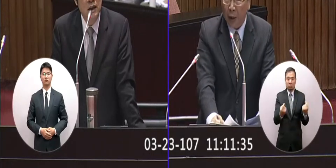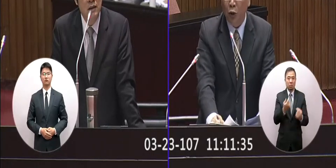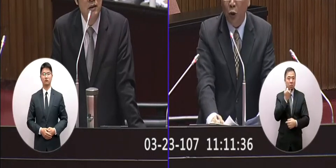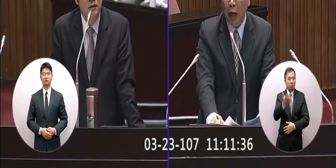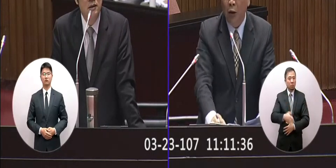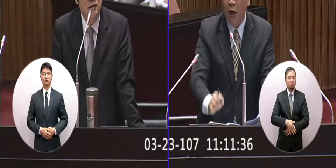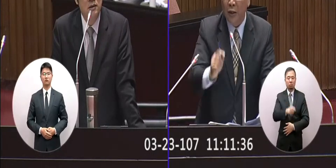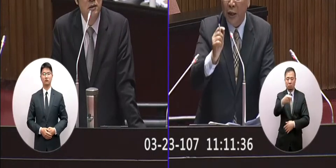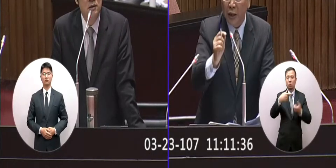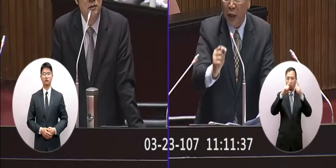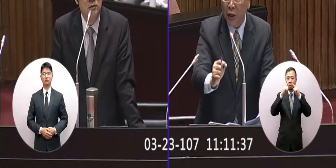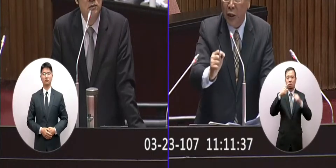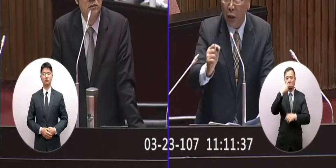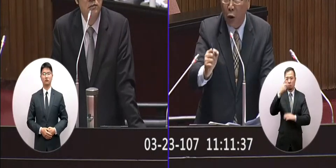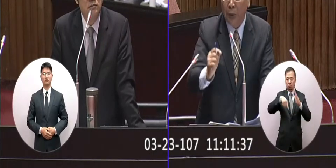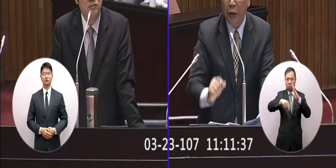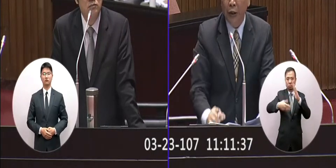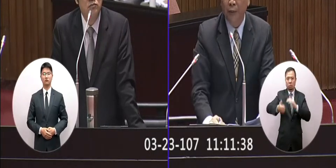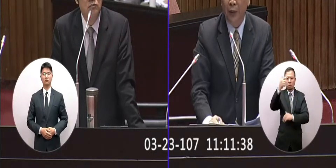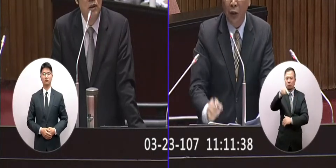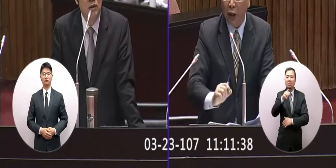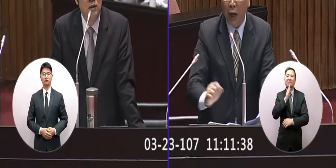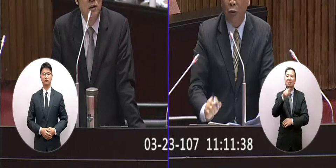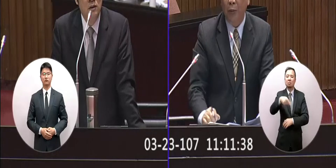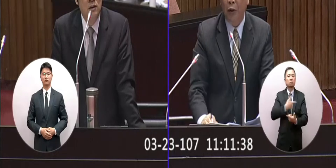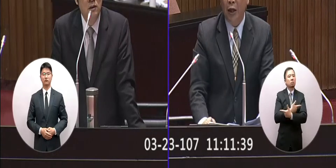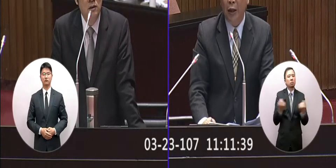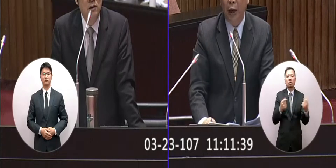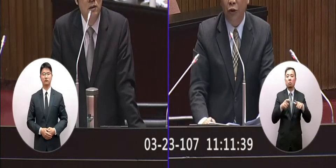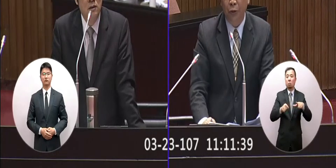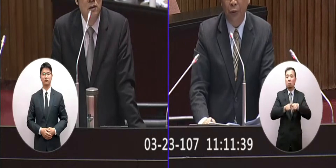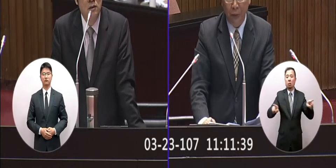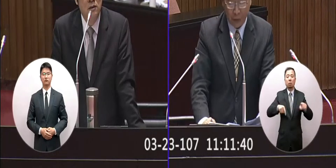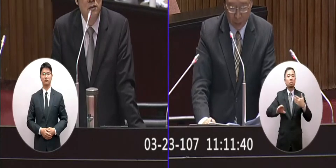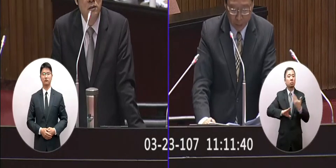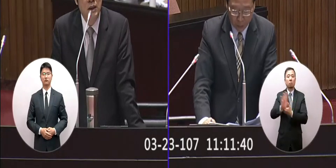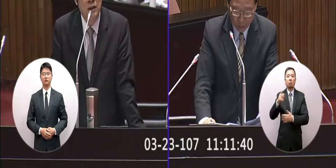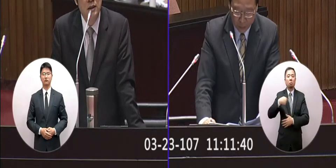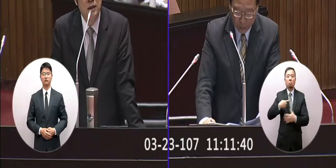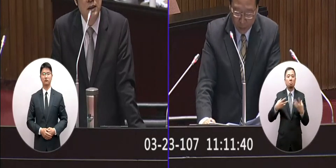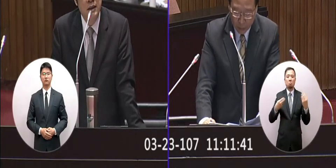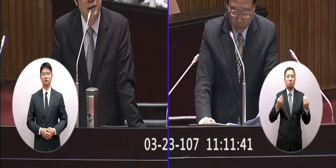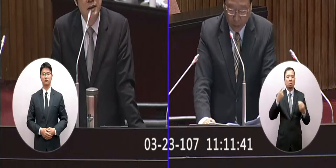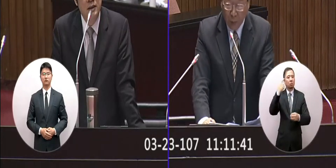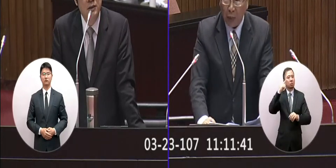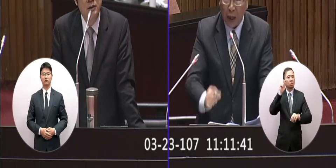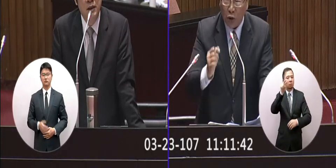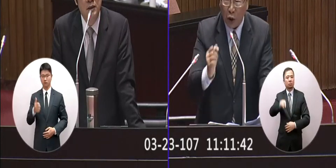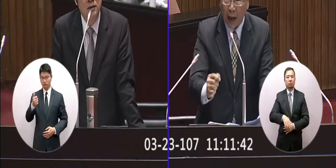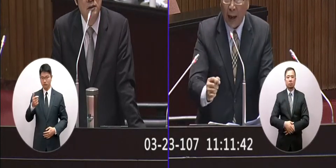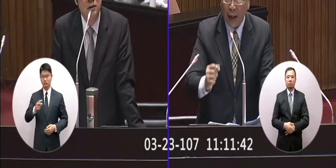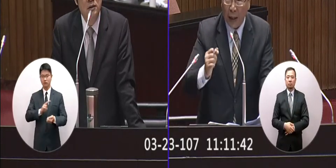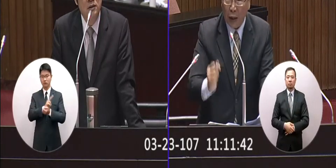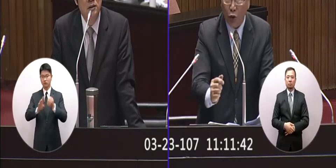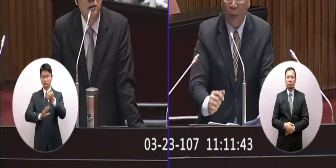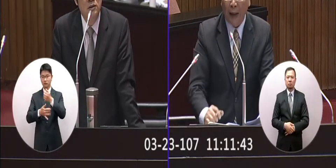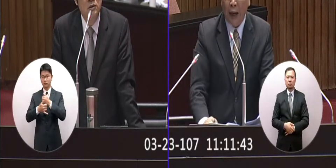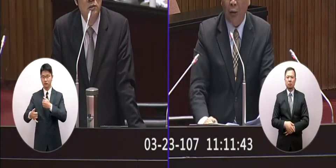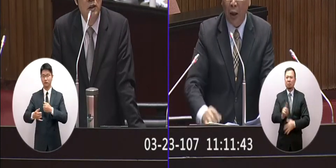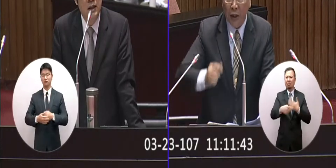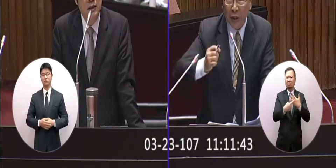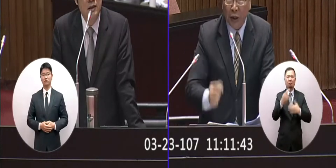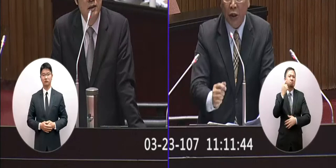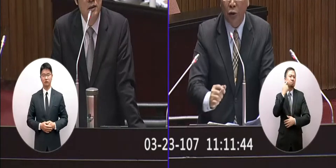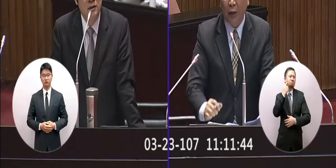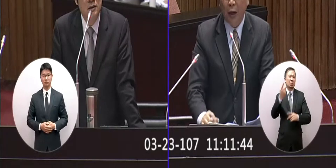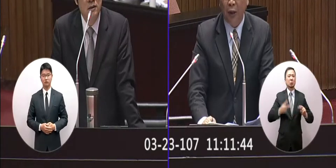以？可不可以做到？这是一致性、公平性，其他我没有任何要求。 这个感谢林委员。 不能做假改革，只做半